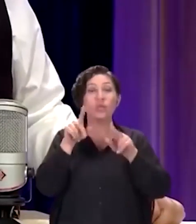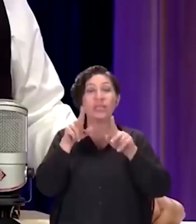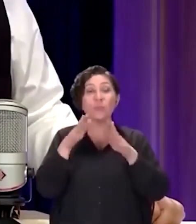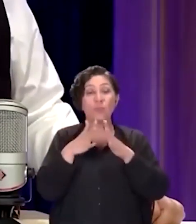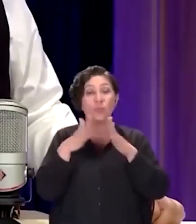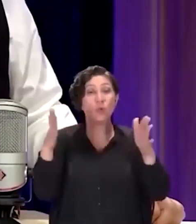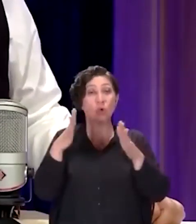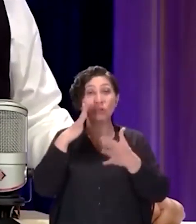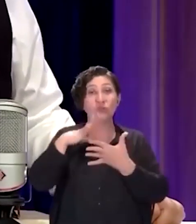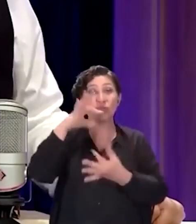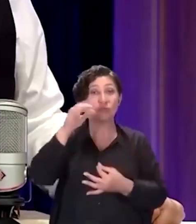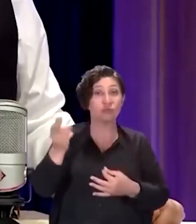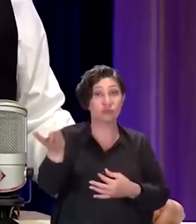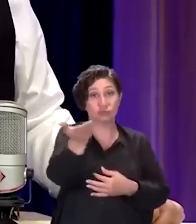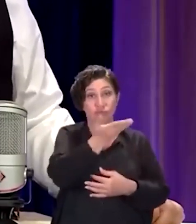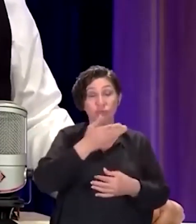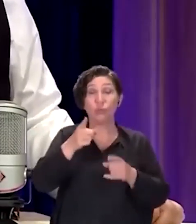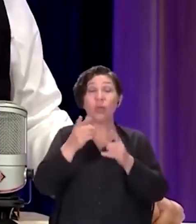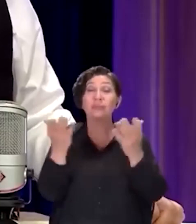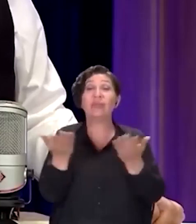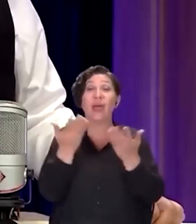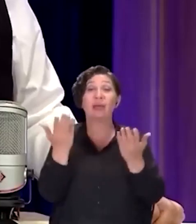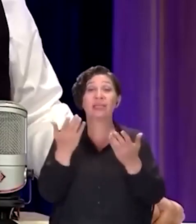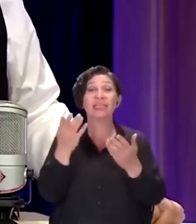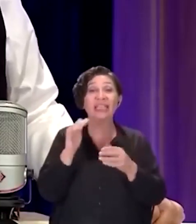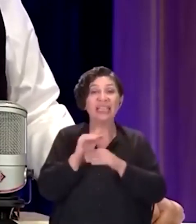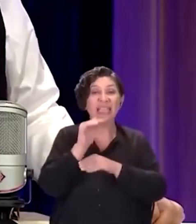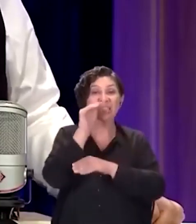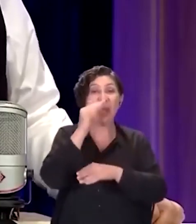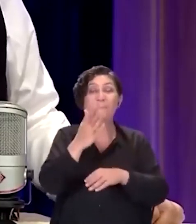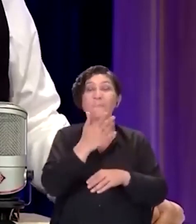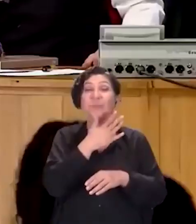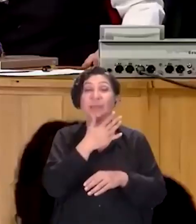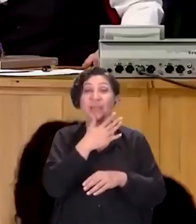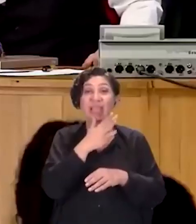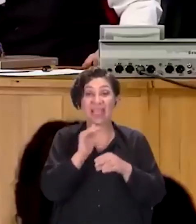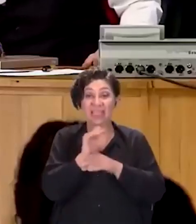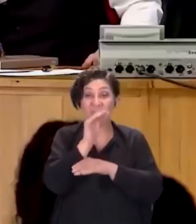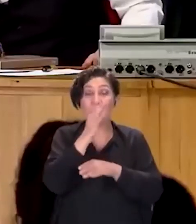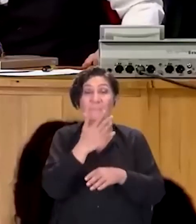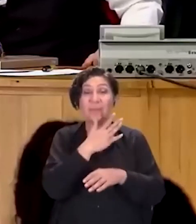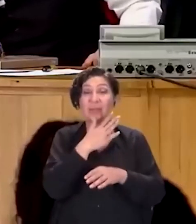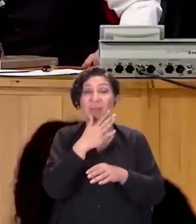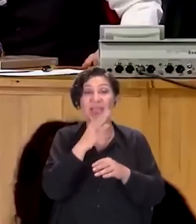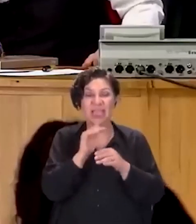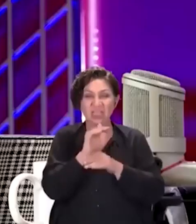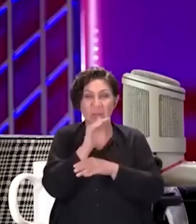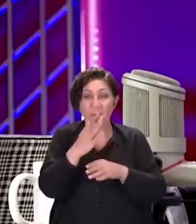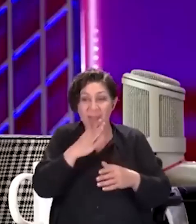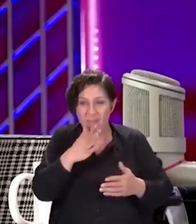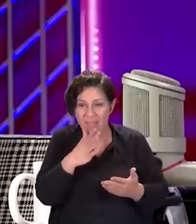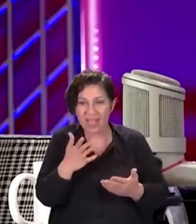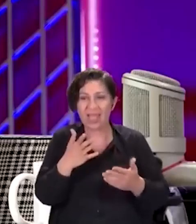kadar büyük nüfus ve bu kadar yaşam bilimini, yani yaşam bilimi derken yaşama